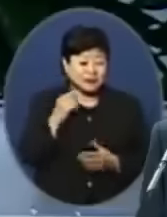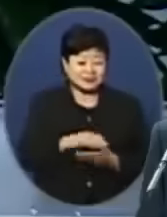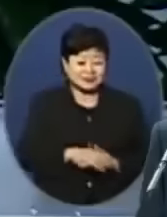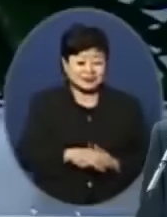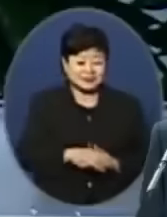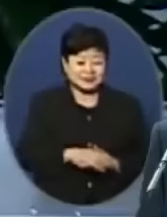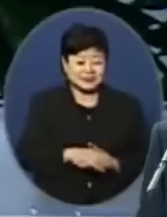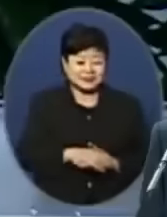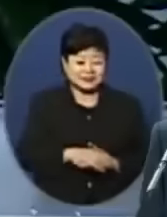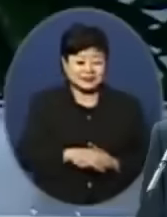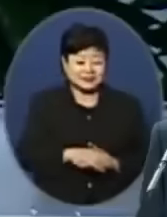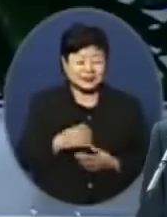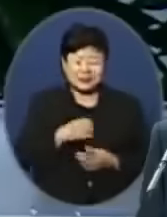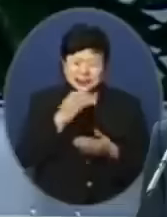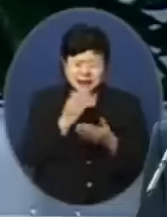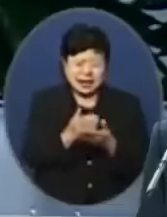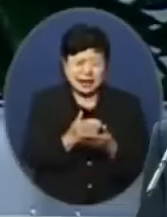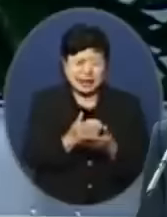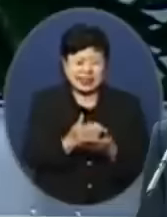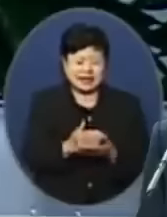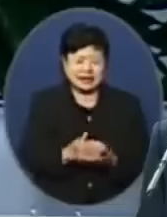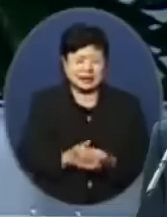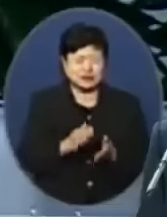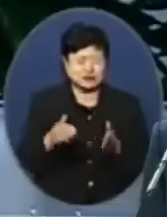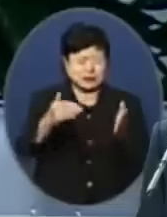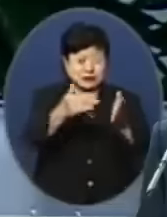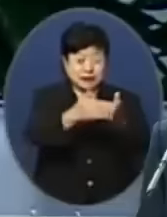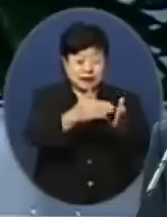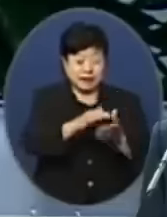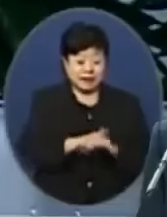믿음이거든. 걱정하지 말라. 내가 다 준비해 놓았다.